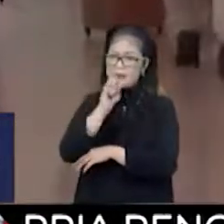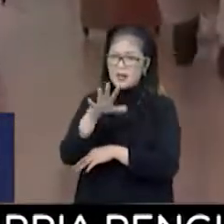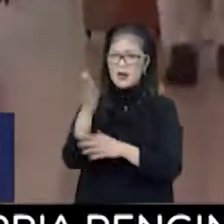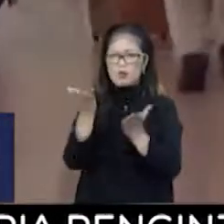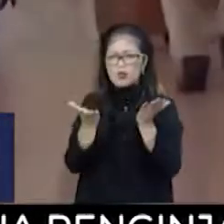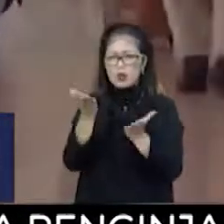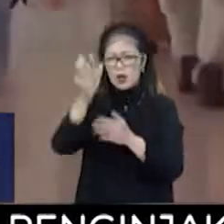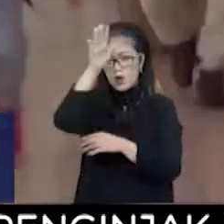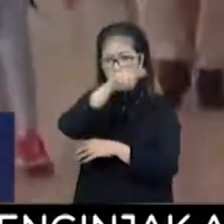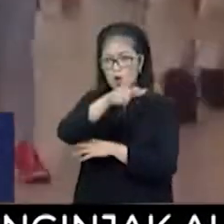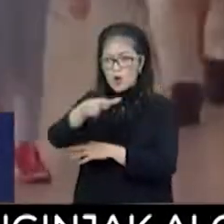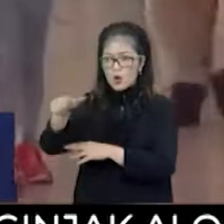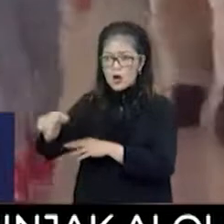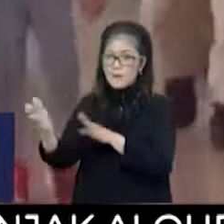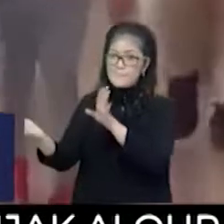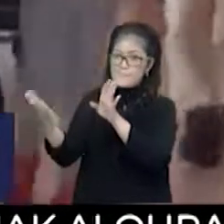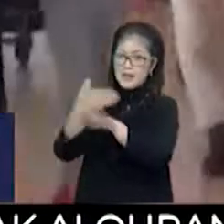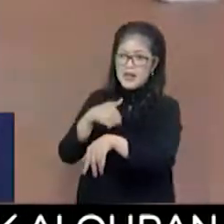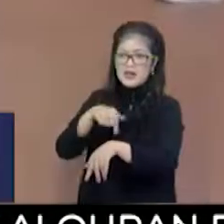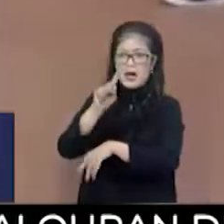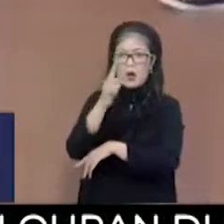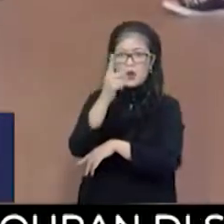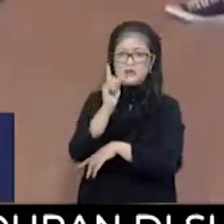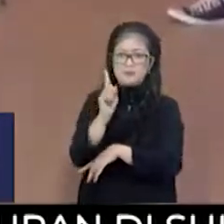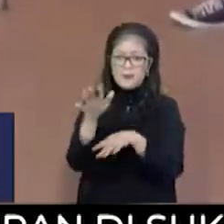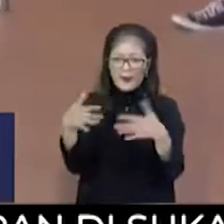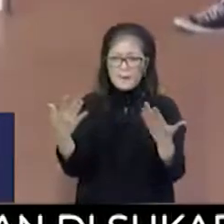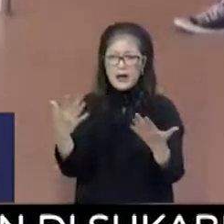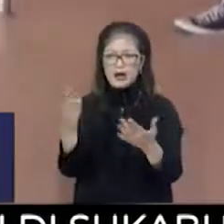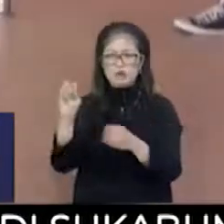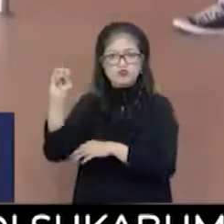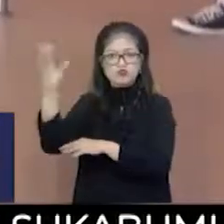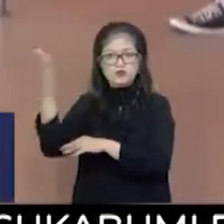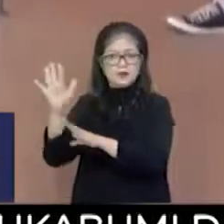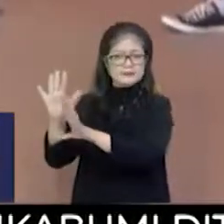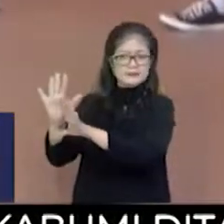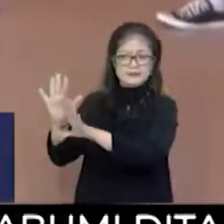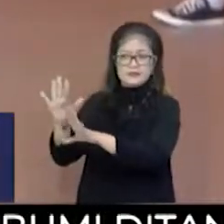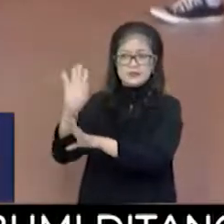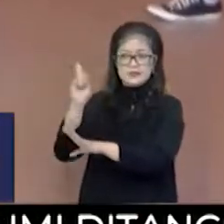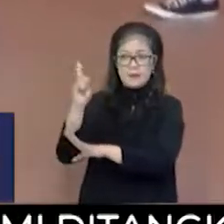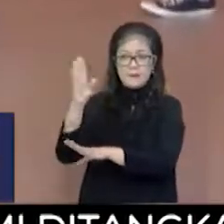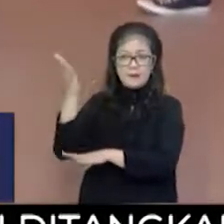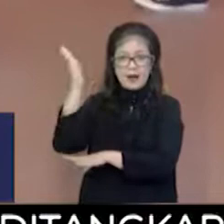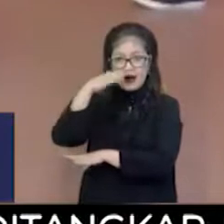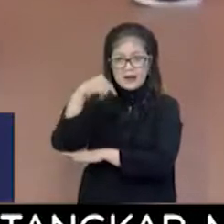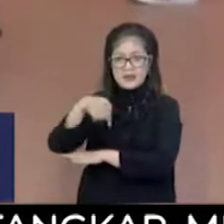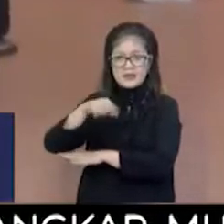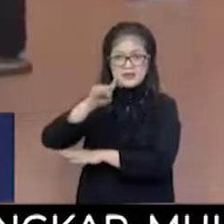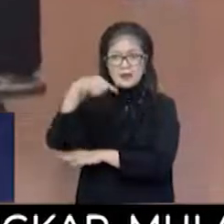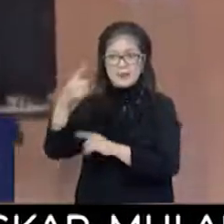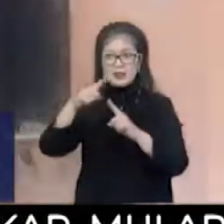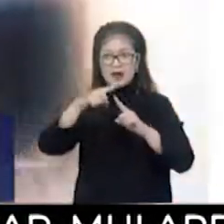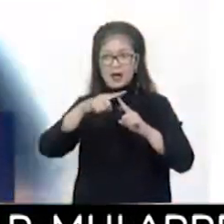penumpang dipengaruhi sejumlah faktor, termasuk menghindari puncak arus balik Lebaran yang diprediksi mulai hari ini hingga 8 Mei